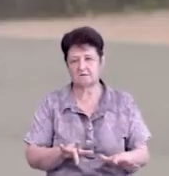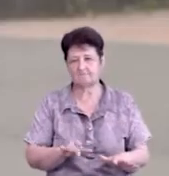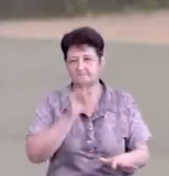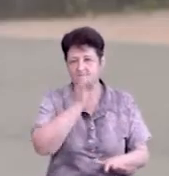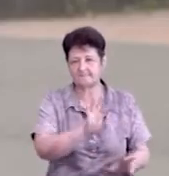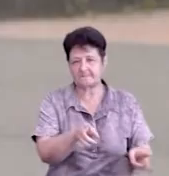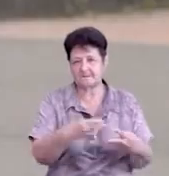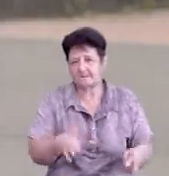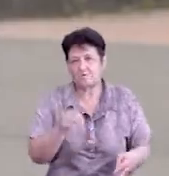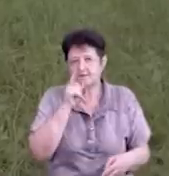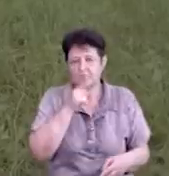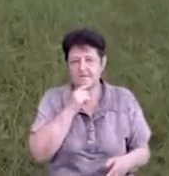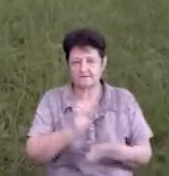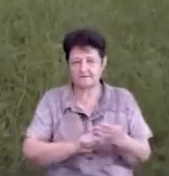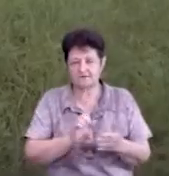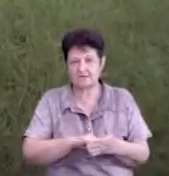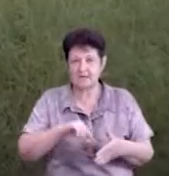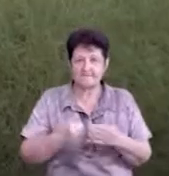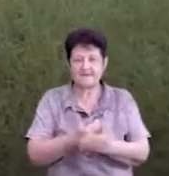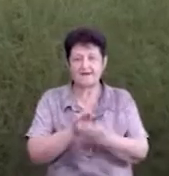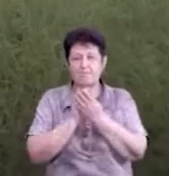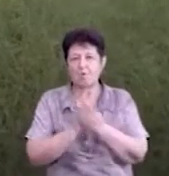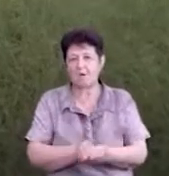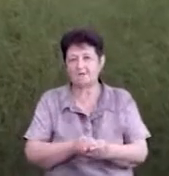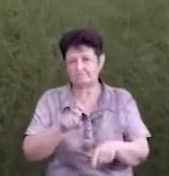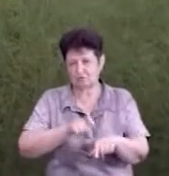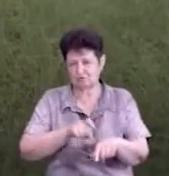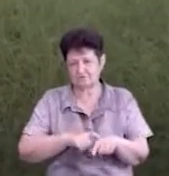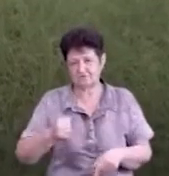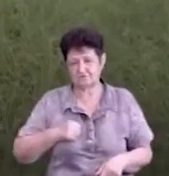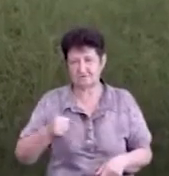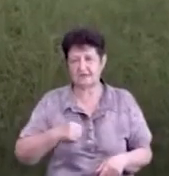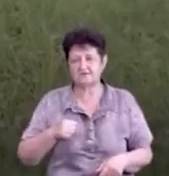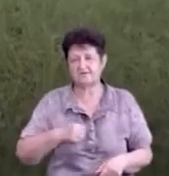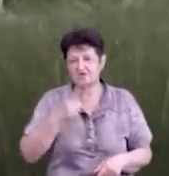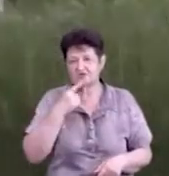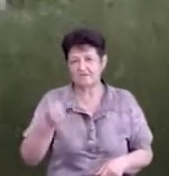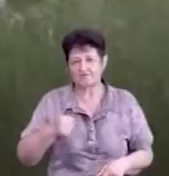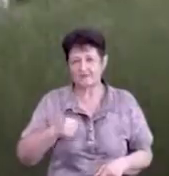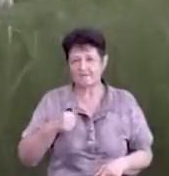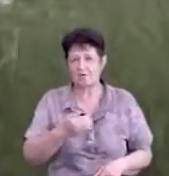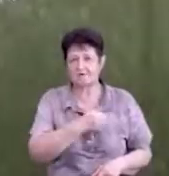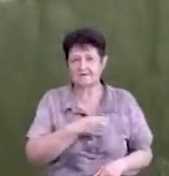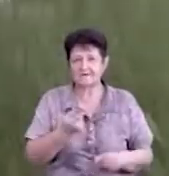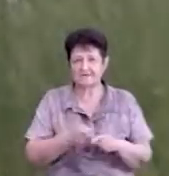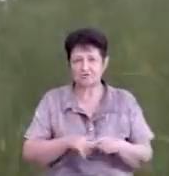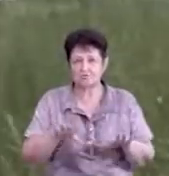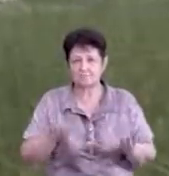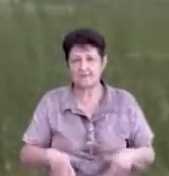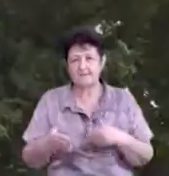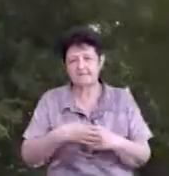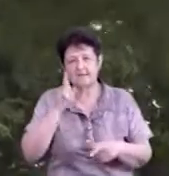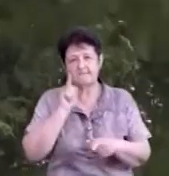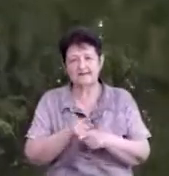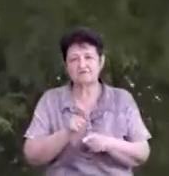по непонятним совершенно причинам. Перепоховати останки двох солдатів Червоної армії пошуковці хотіли ось на цьому місці, біля